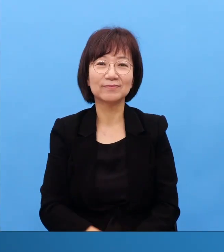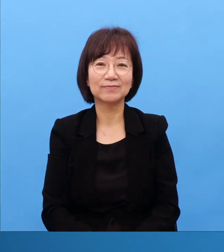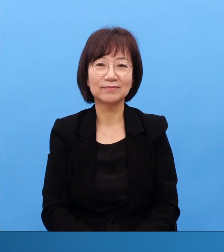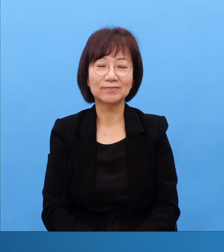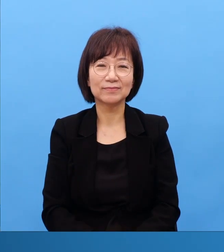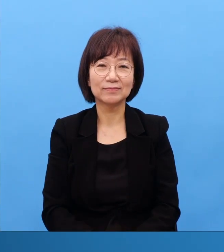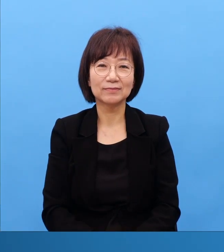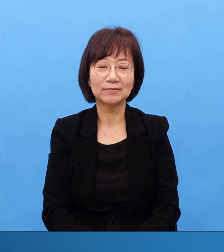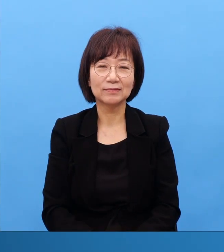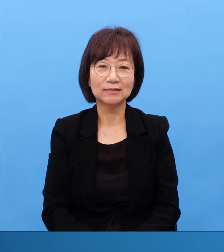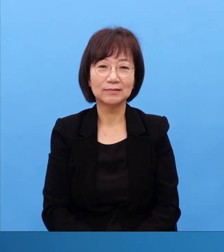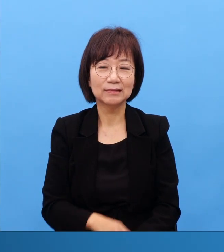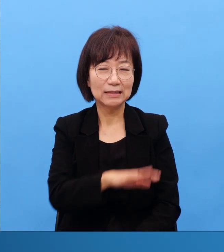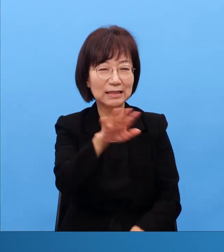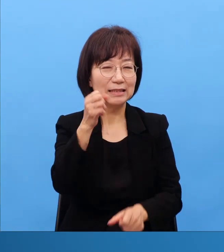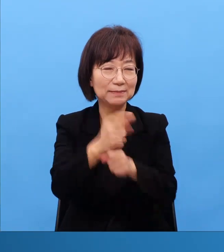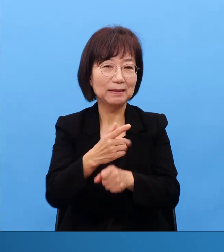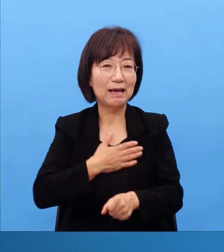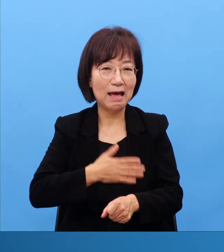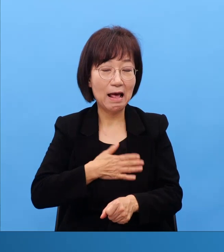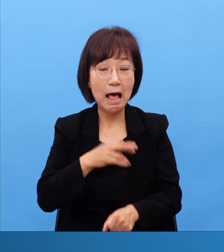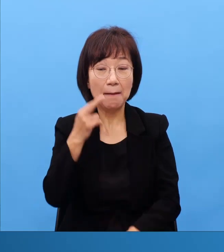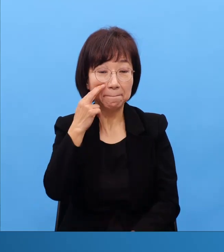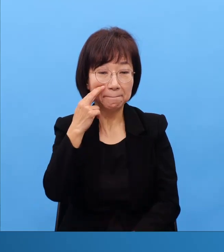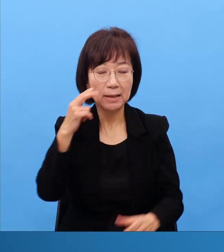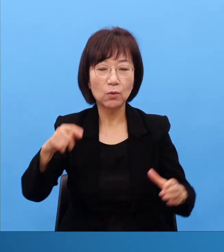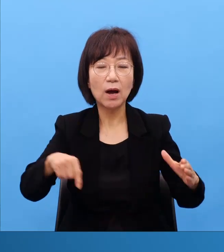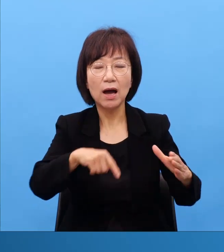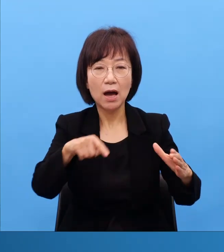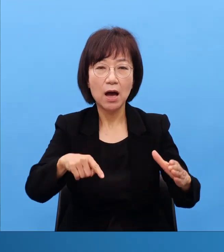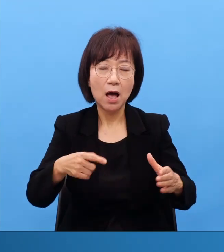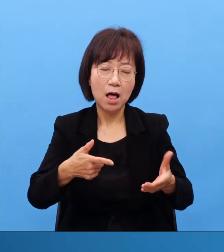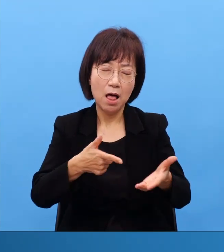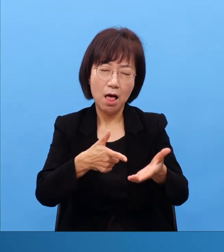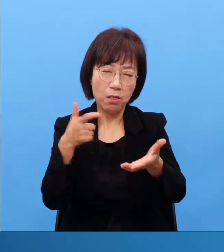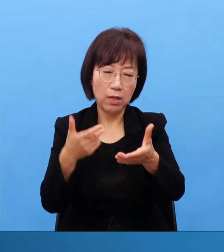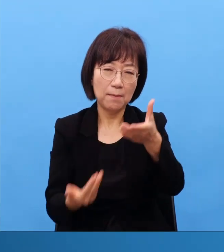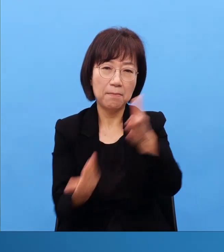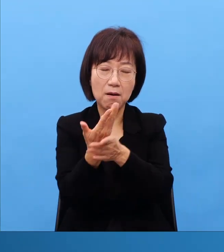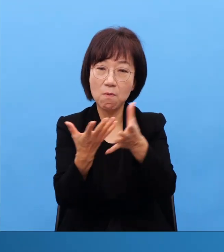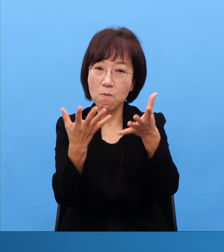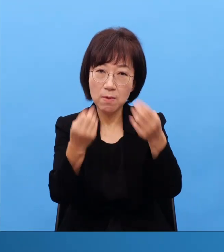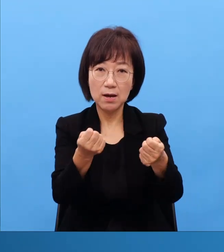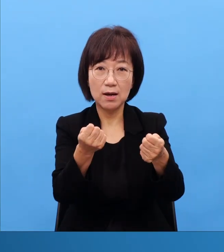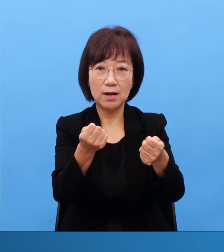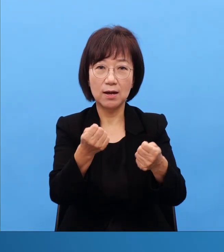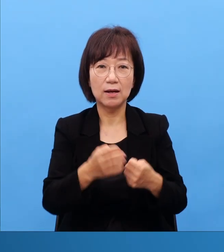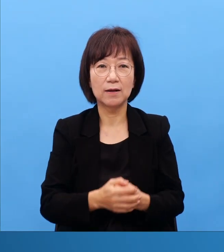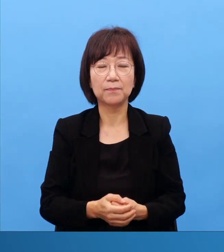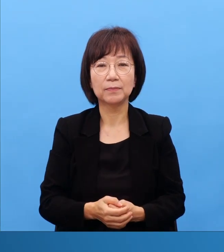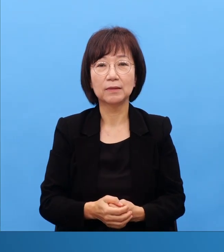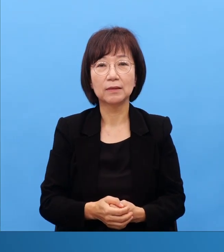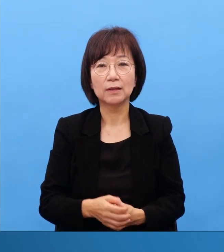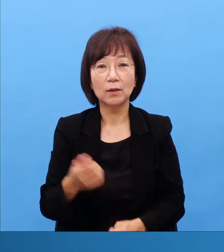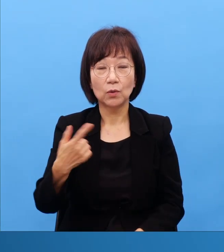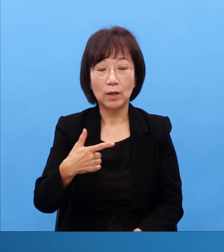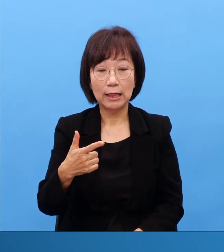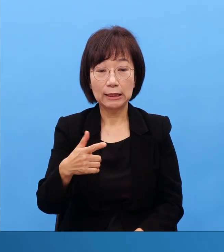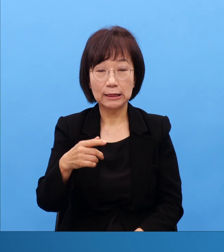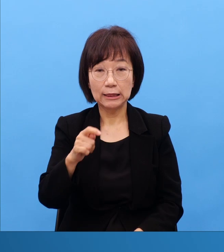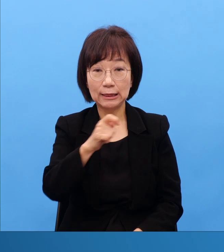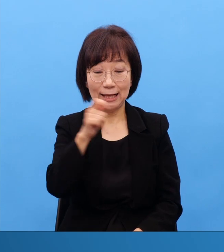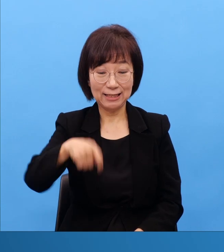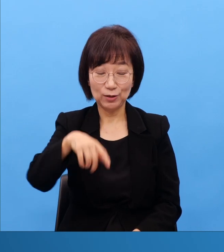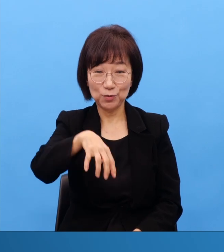다들 알겠지만 미국은 총기 사고가 많이 일어나는 현장이야. 그 중에서도 텍사스 주는